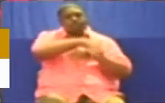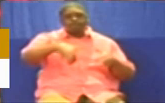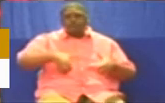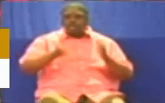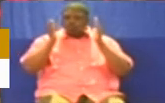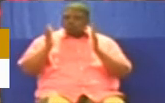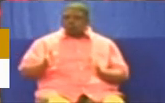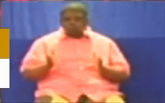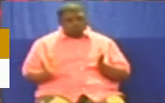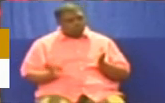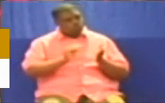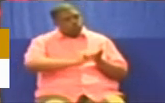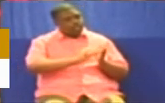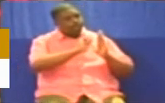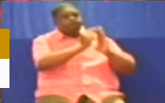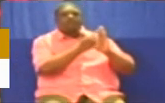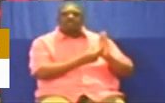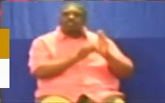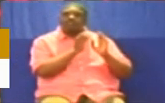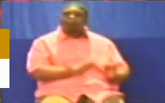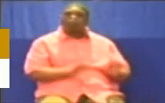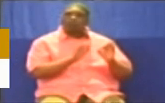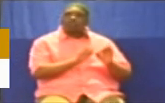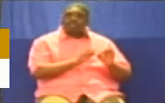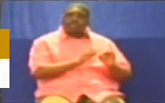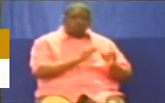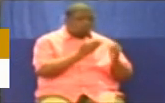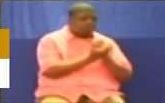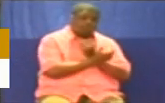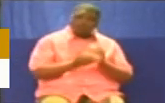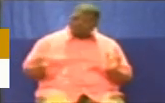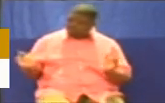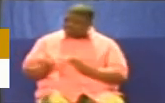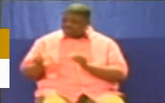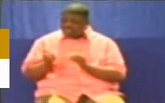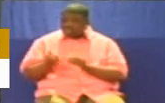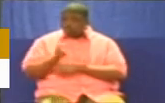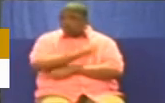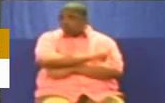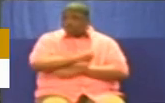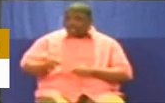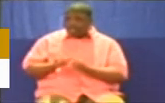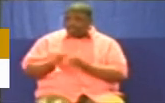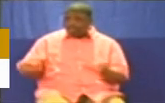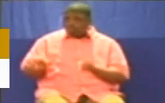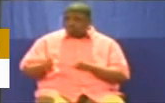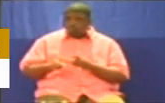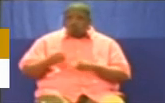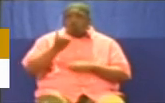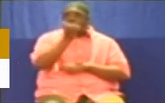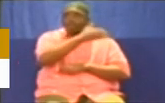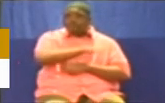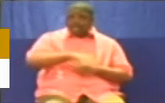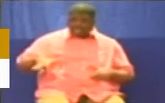na uhifadhi wa rasilimali za uvuvi katika ukanda maalum wa uchumi wa bahari. A bill for an act to make provisions for